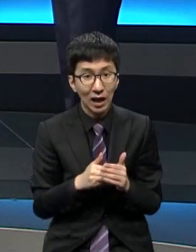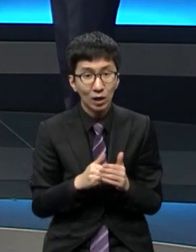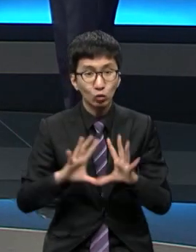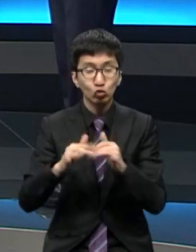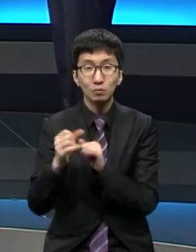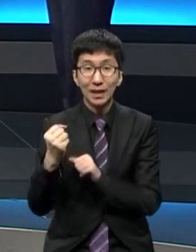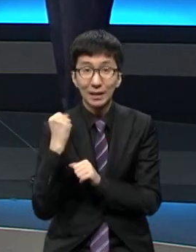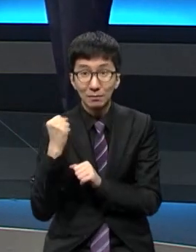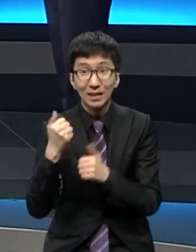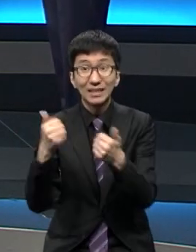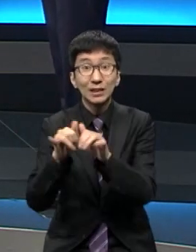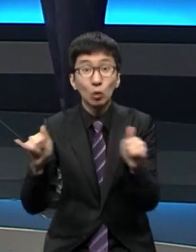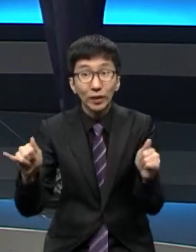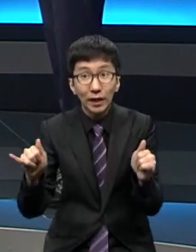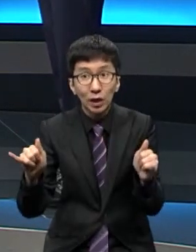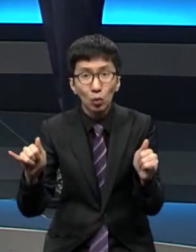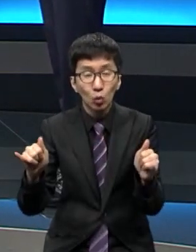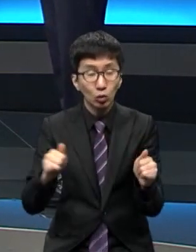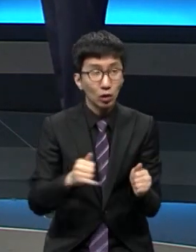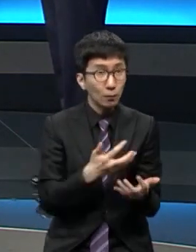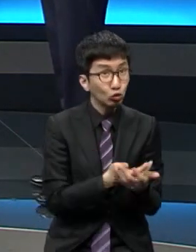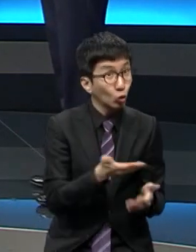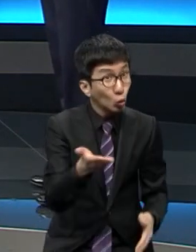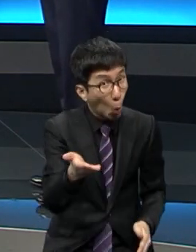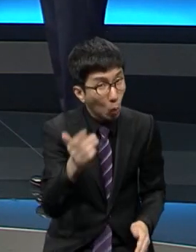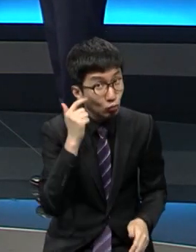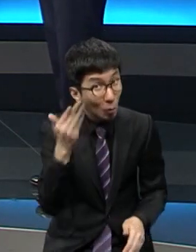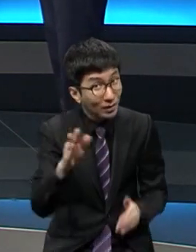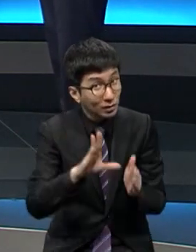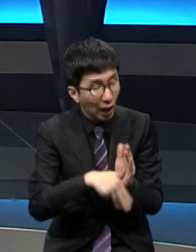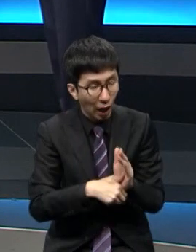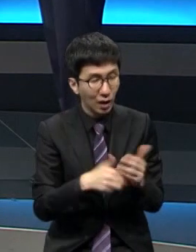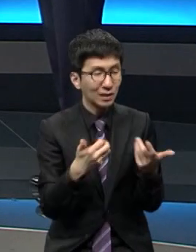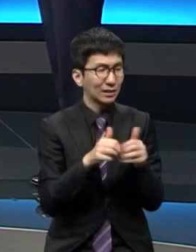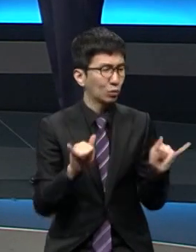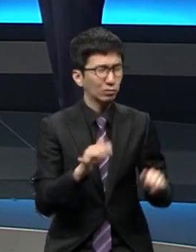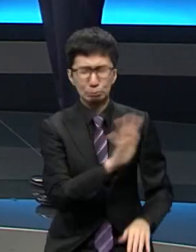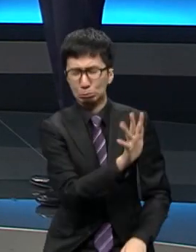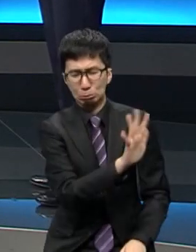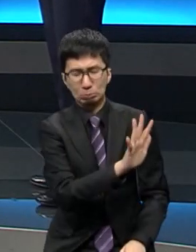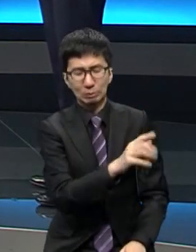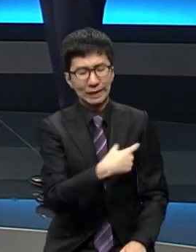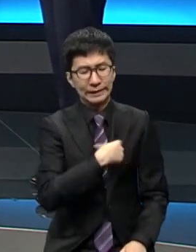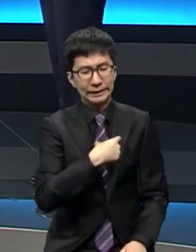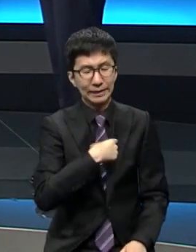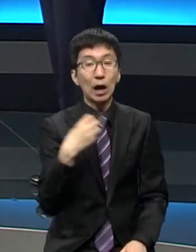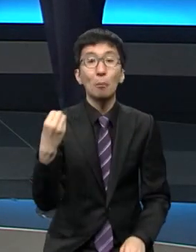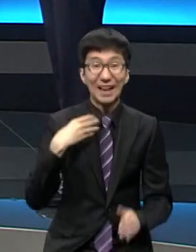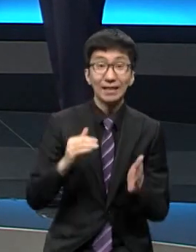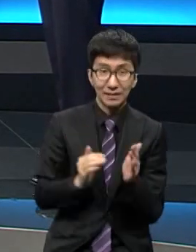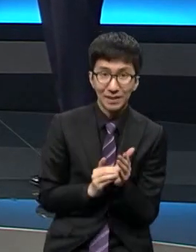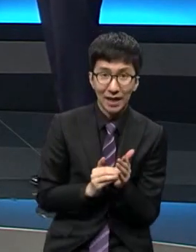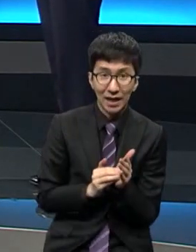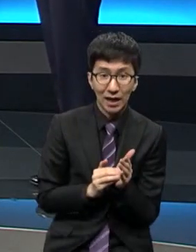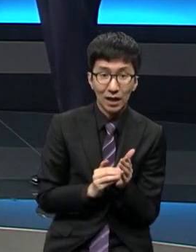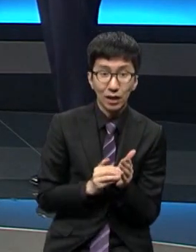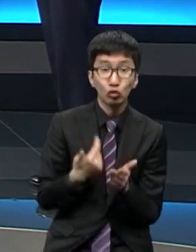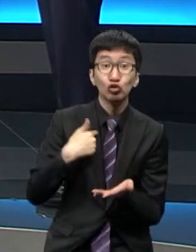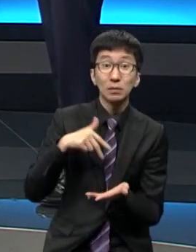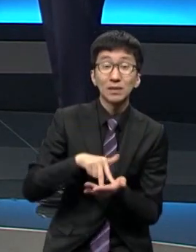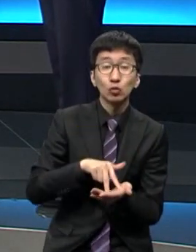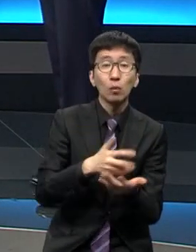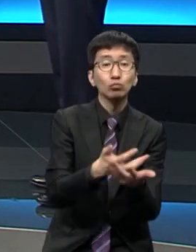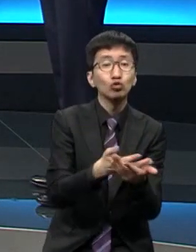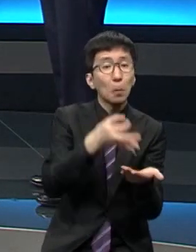힘 의원들에게 는 제공을 제안을 했지만 이 의원들이 받지 않겠다고 밝혔습니다 저희 취재진도 이